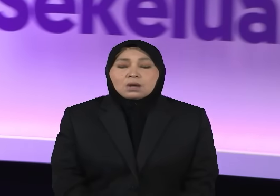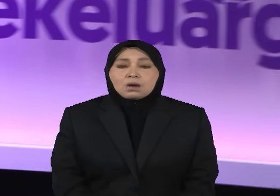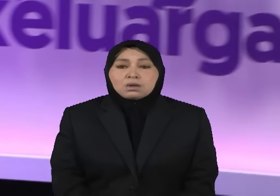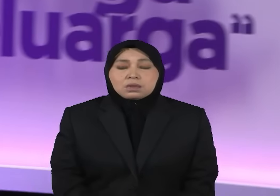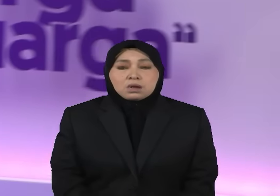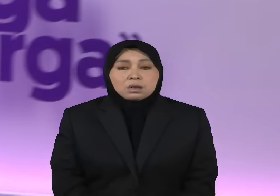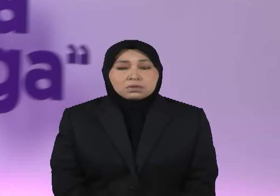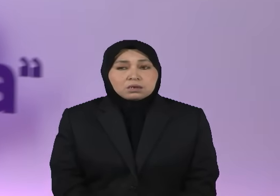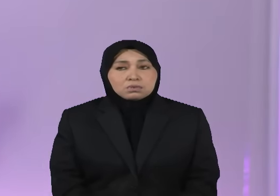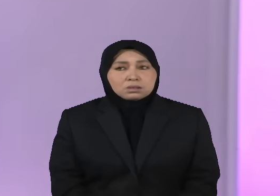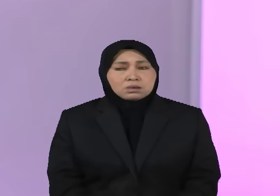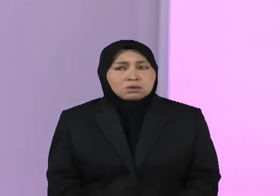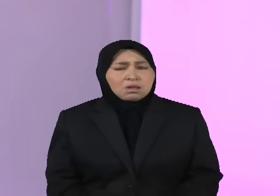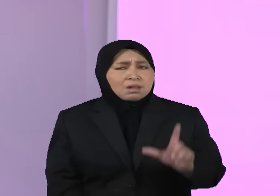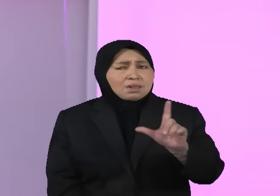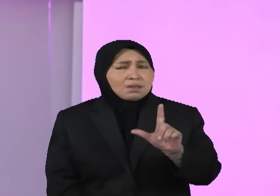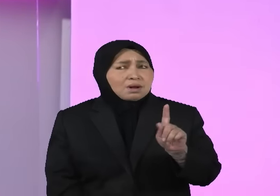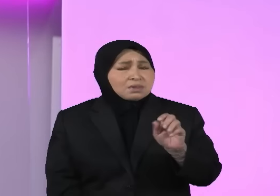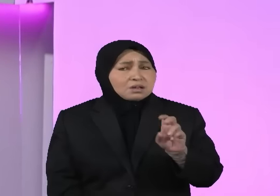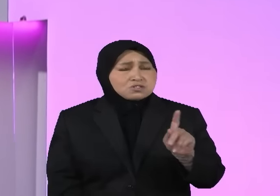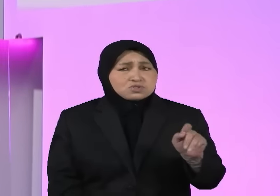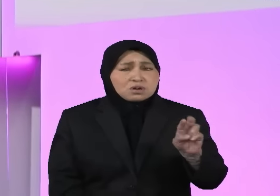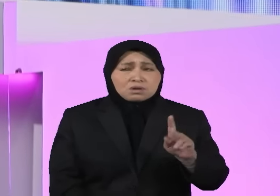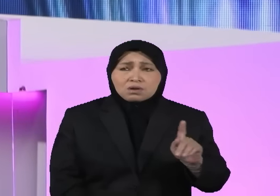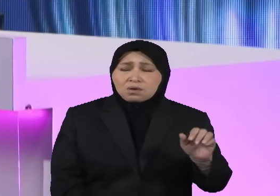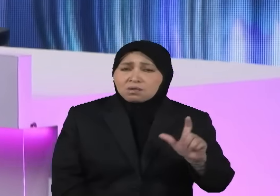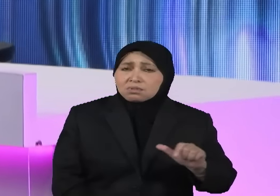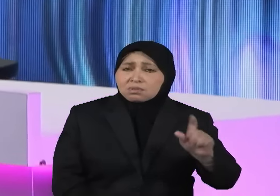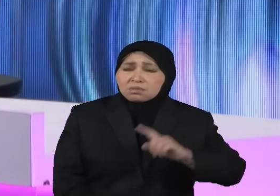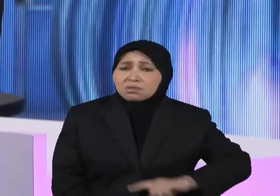لا تنسى ذكر